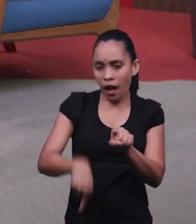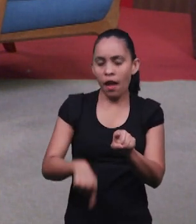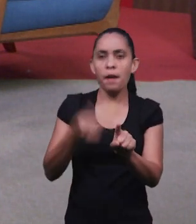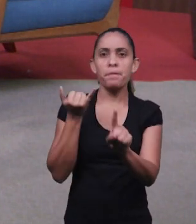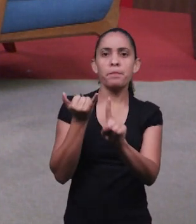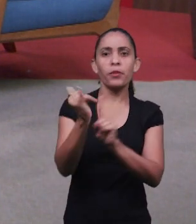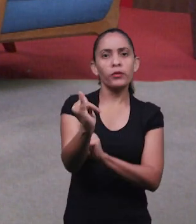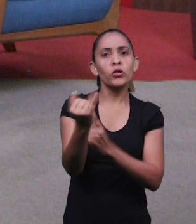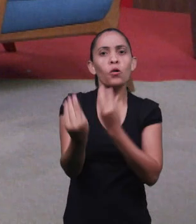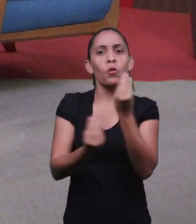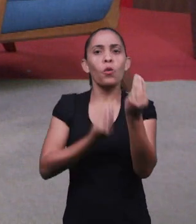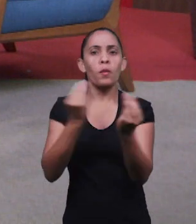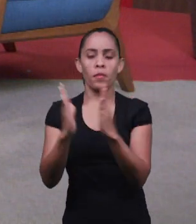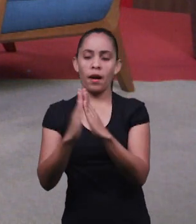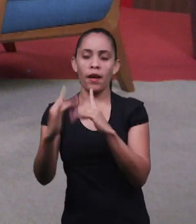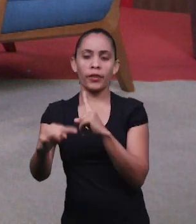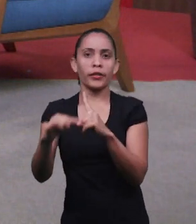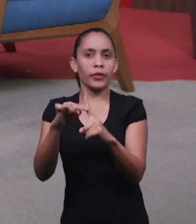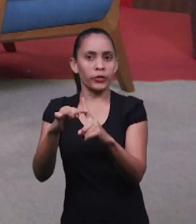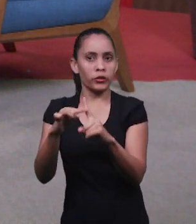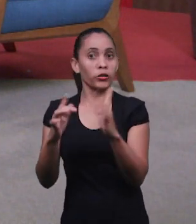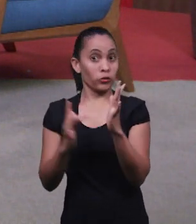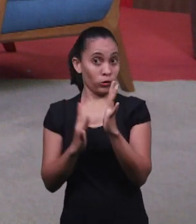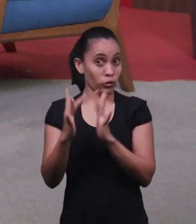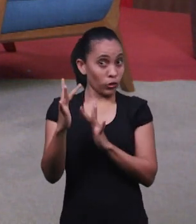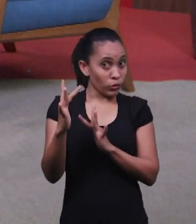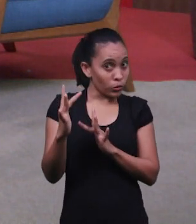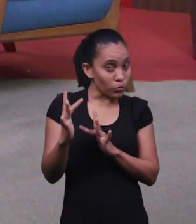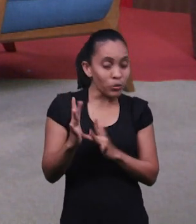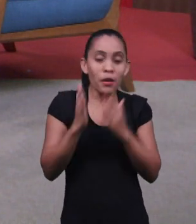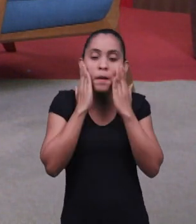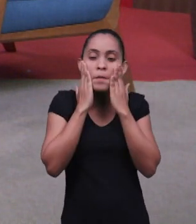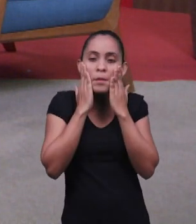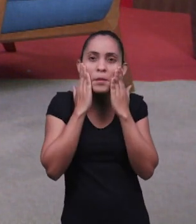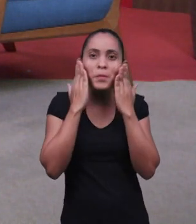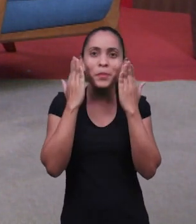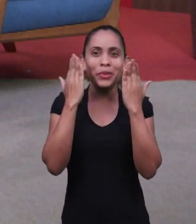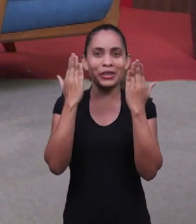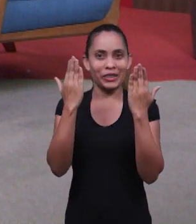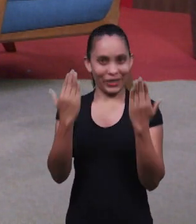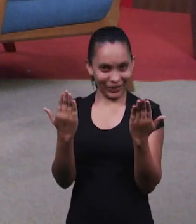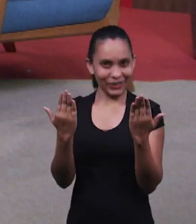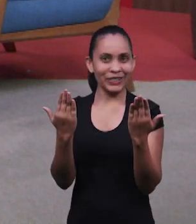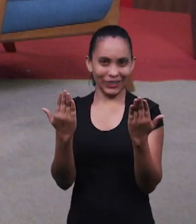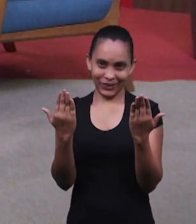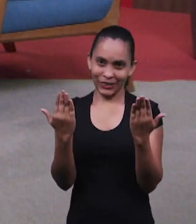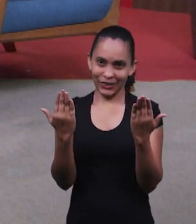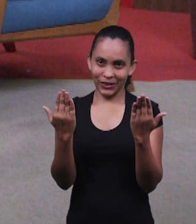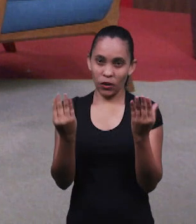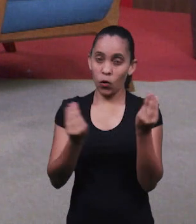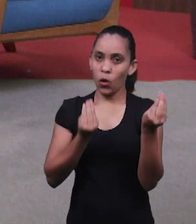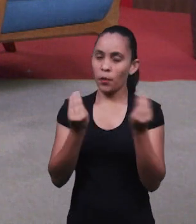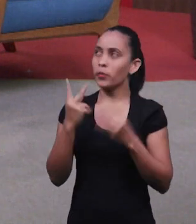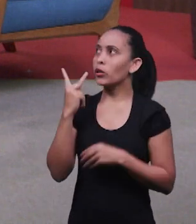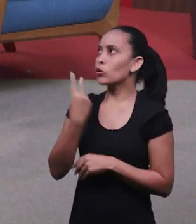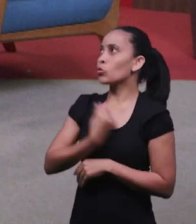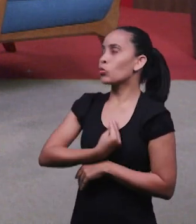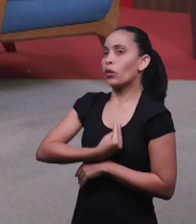jours, c'est une prophétie comme l'Église du Seigneur Jésus se présenterait à lui dans sa